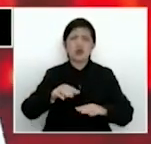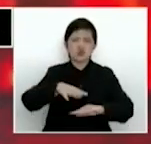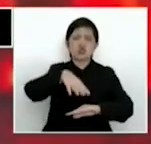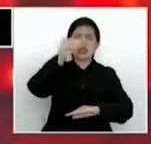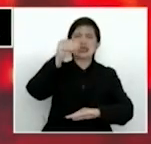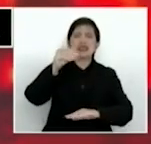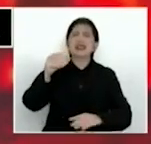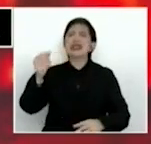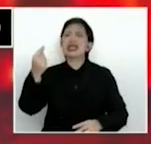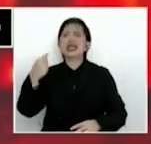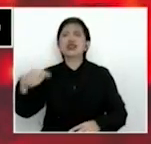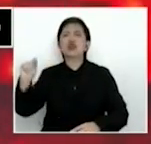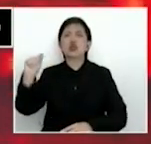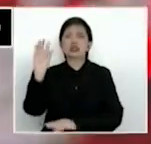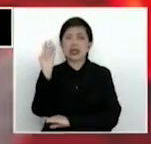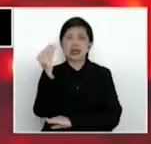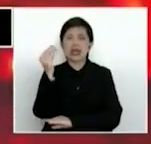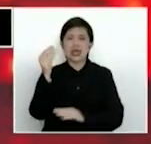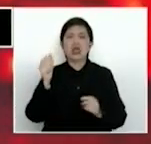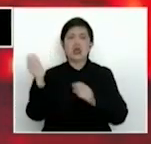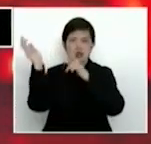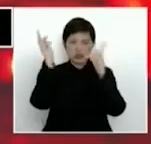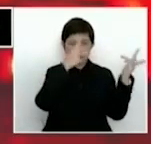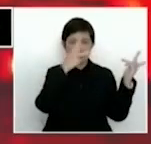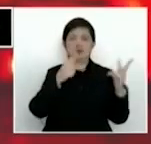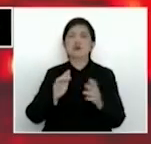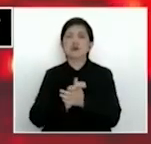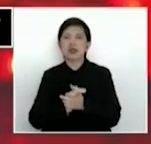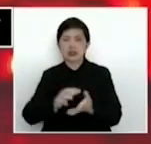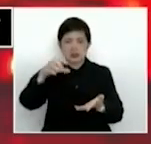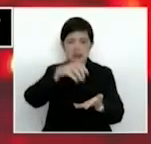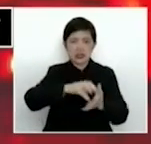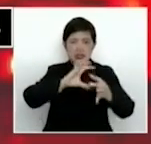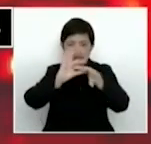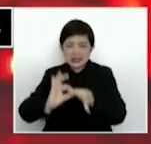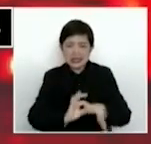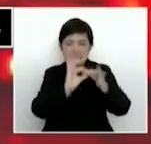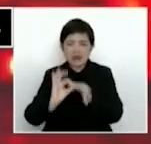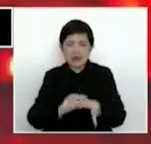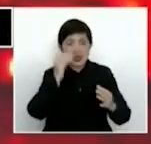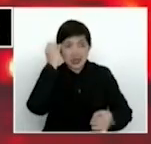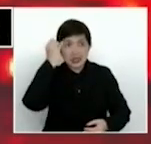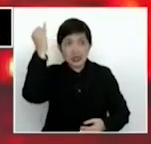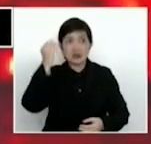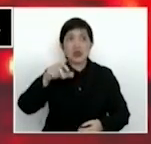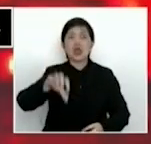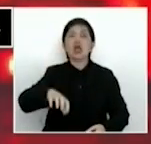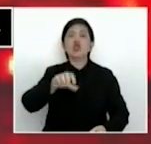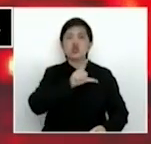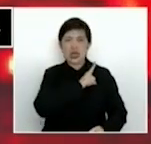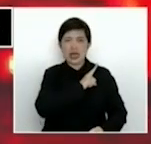balaiota kep DKI aborasi dan inovasi kelurahan